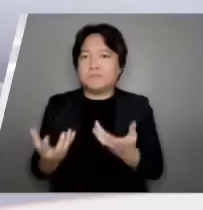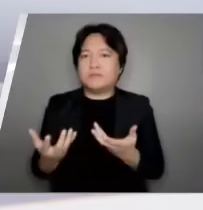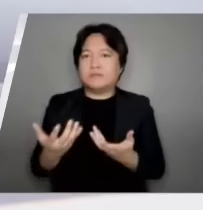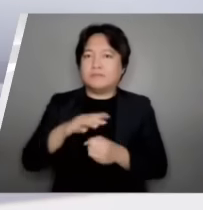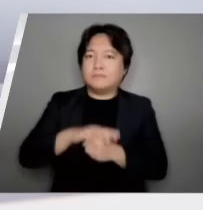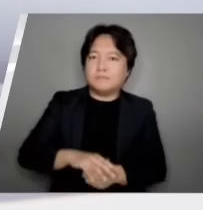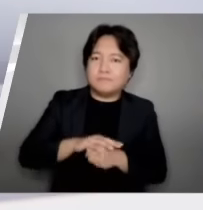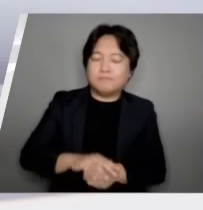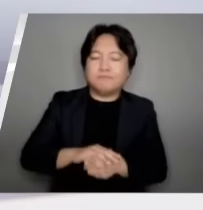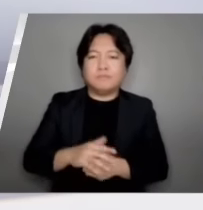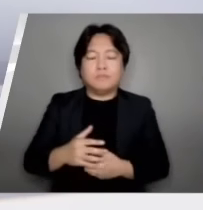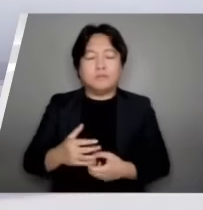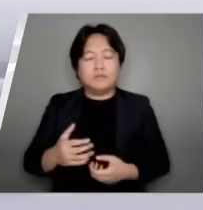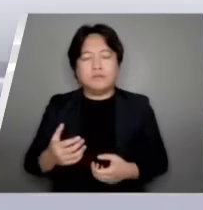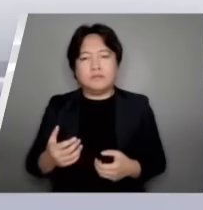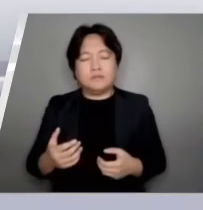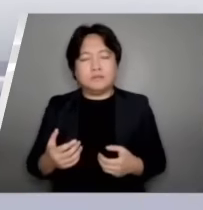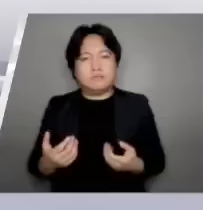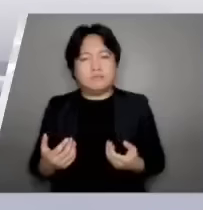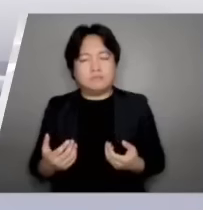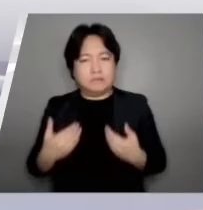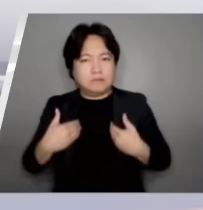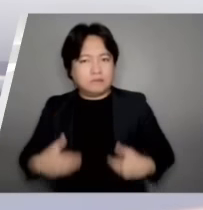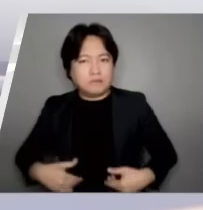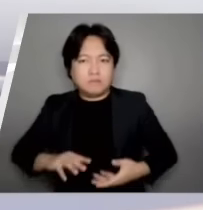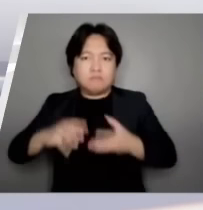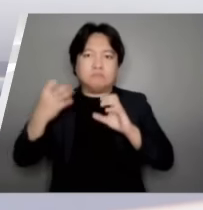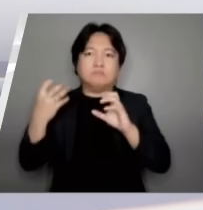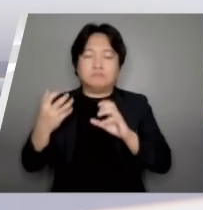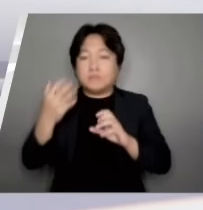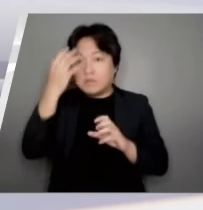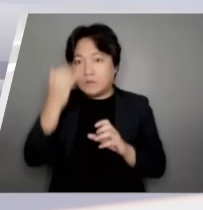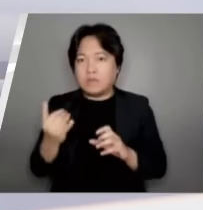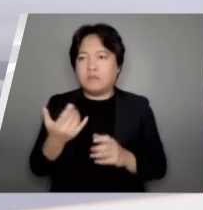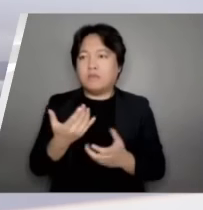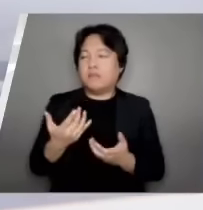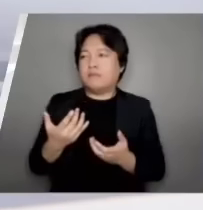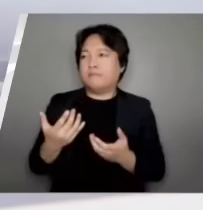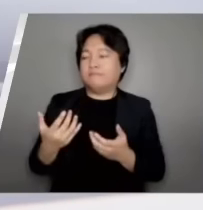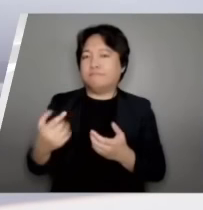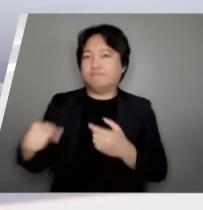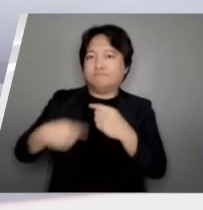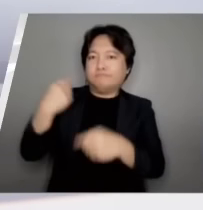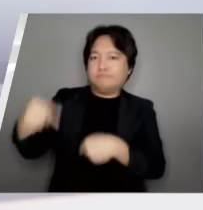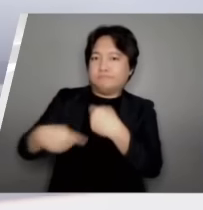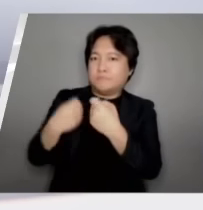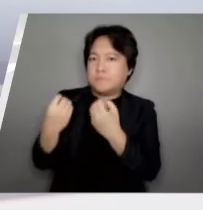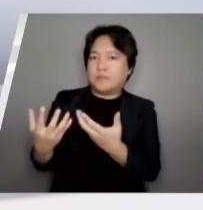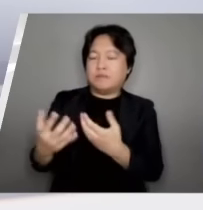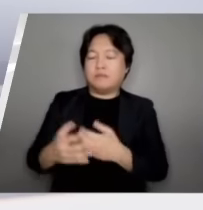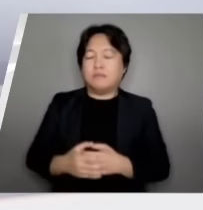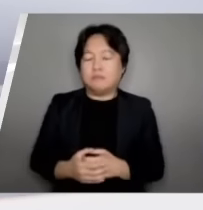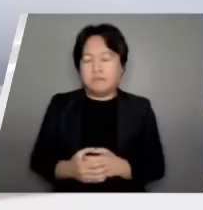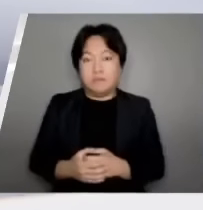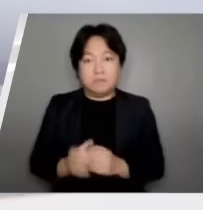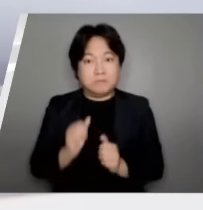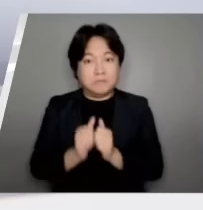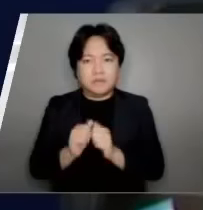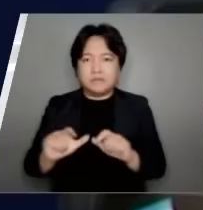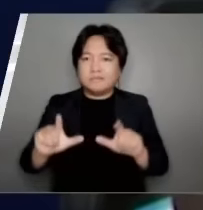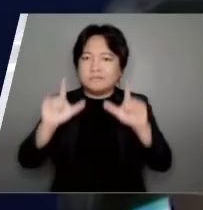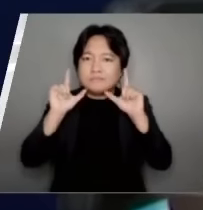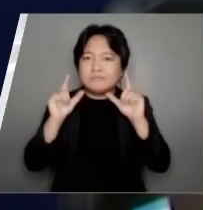problems, physical condition, because of the Senate hearings. Na-expose siya sa cyberbullying at saka sa mga